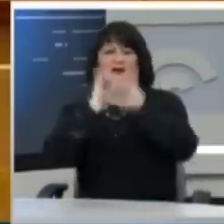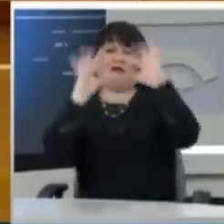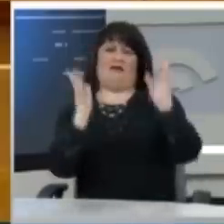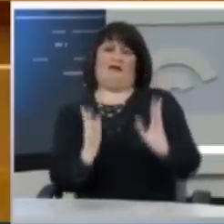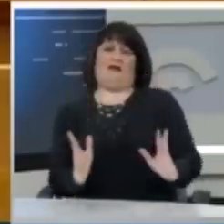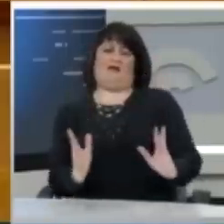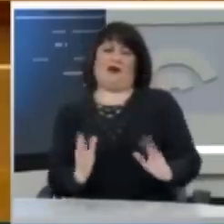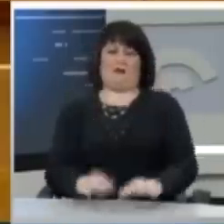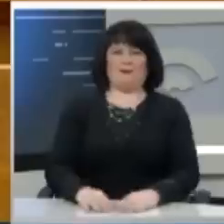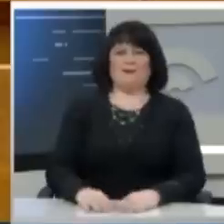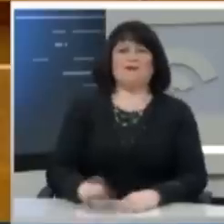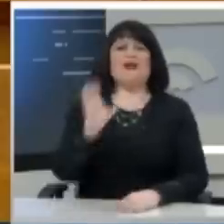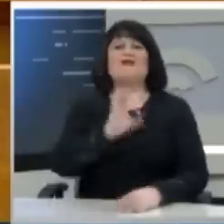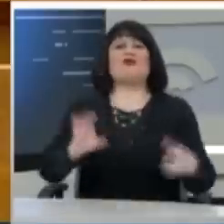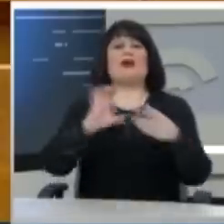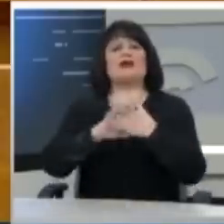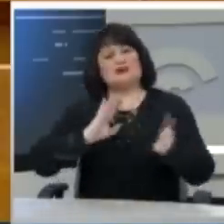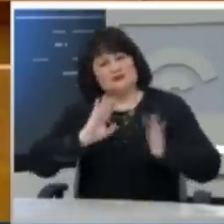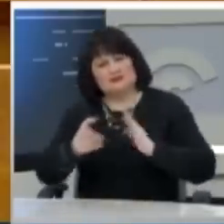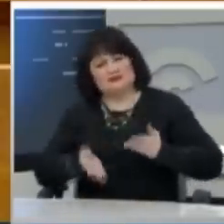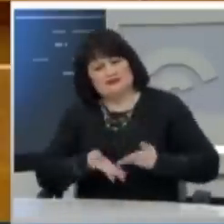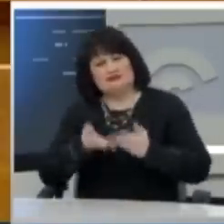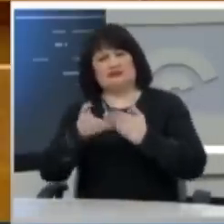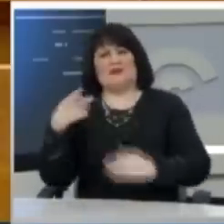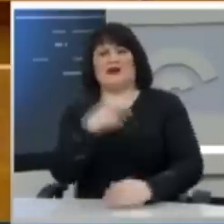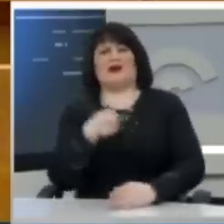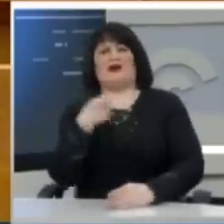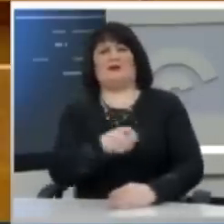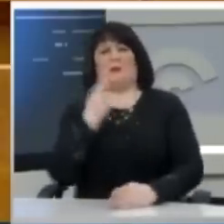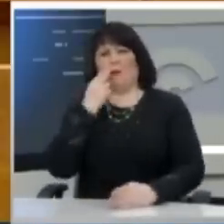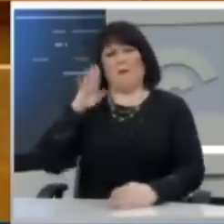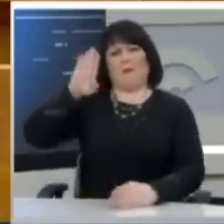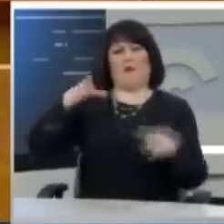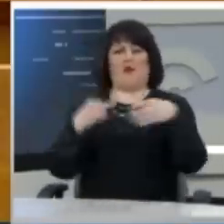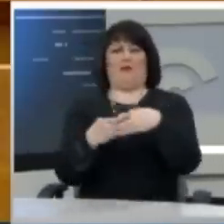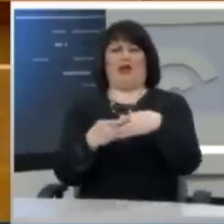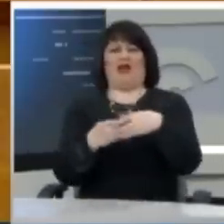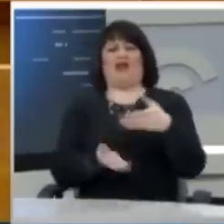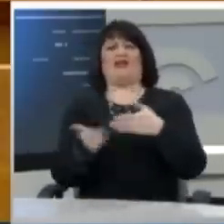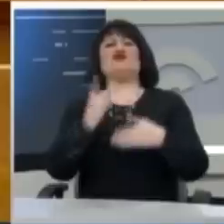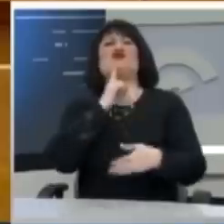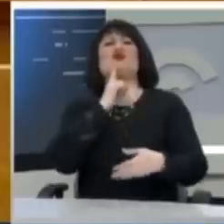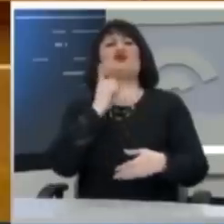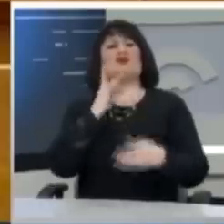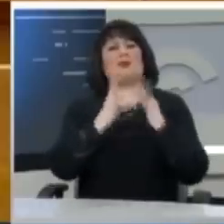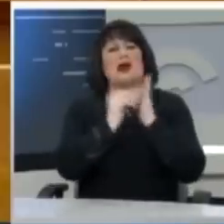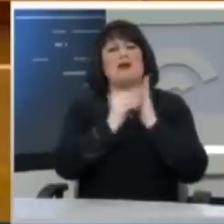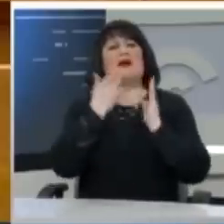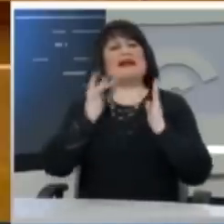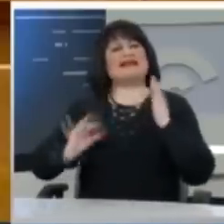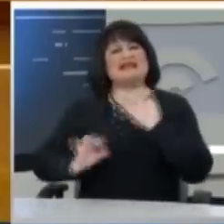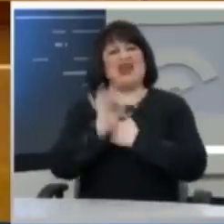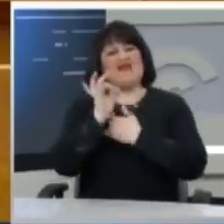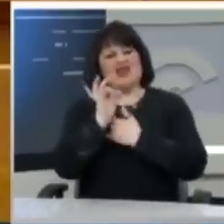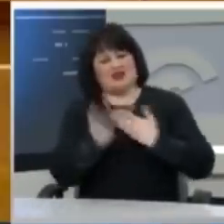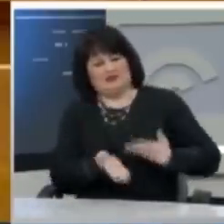Ένωση που στηρίζει απευθείας εγκληματικές ναζιστικές ομάδες τύπου Χρυσής Αυγής για να